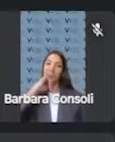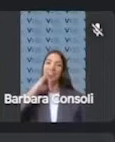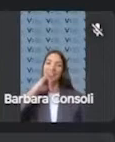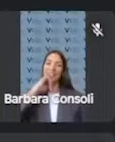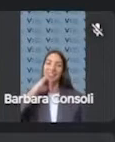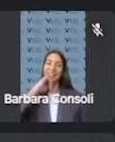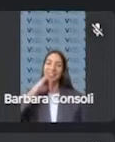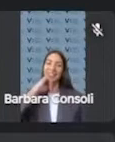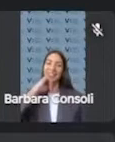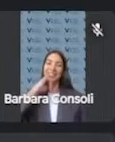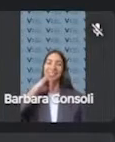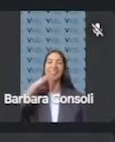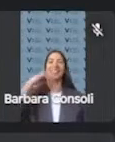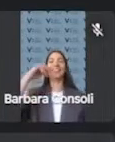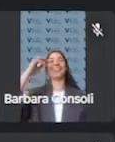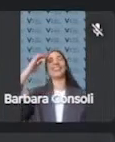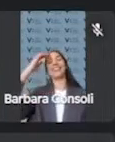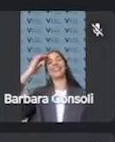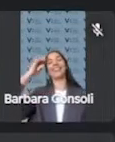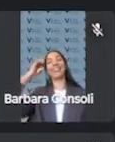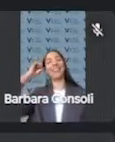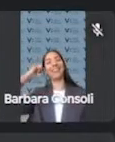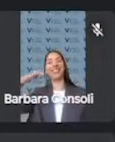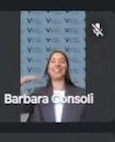sono, in realtà i contro